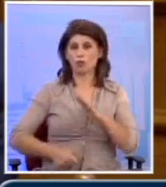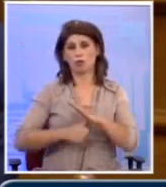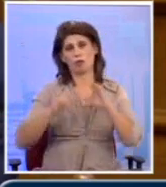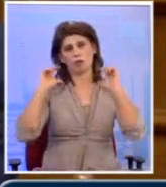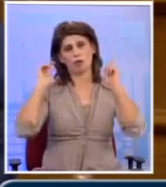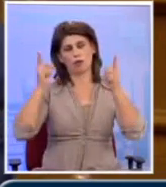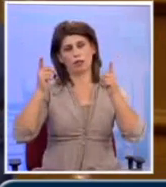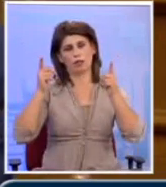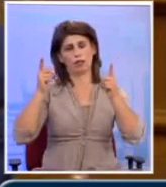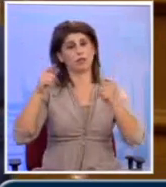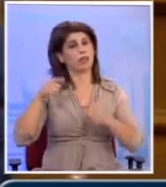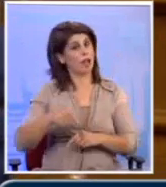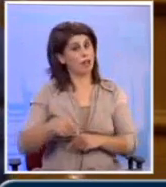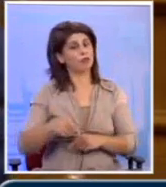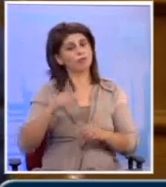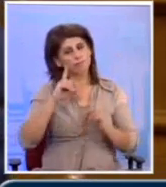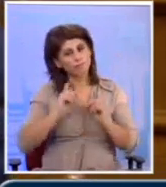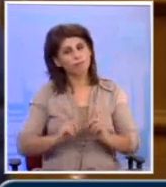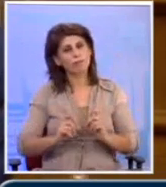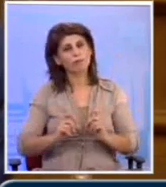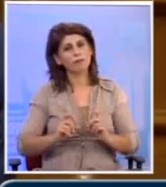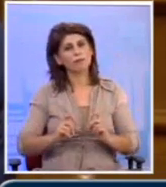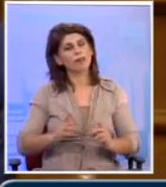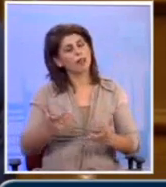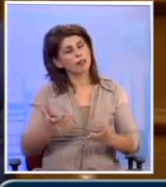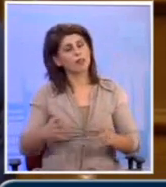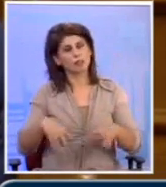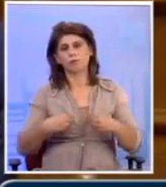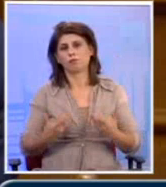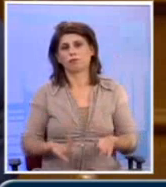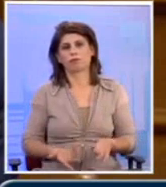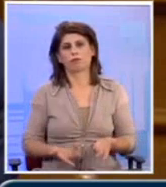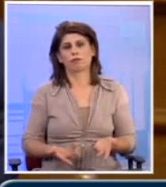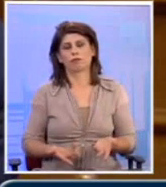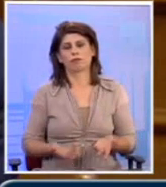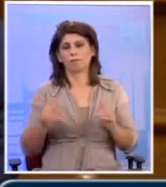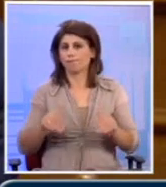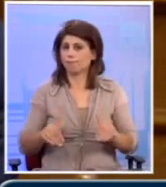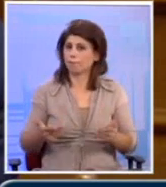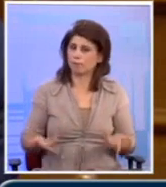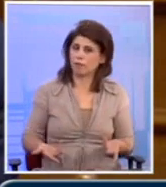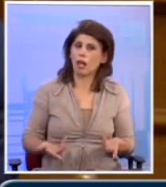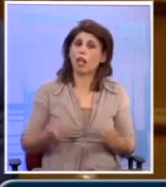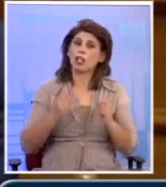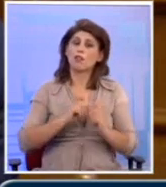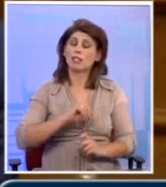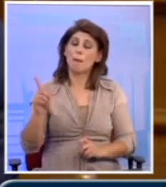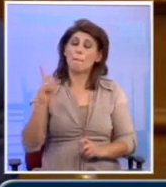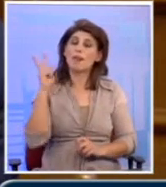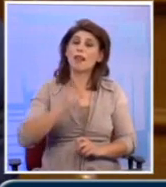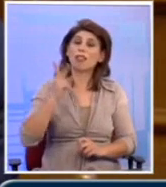Δημοκρατίας. Και αυτό οφείλετε να το εκτιμήσετε και οφείλετε τουλάχιστον να μην